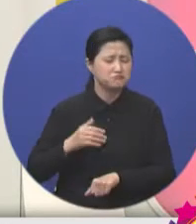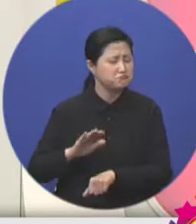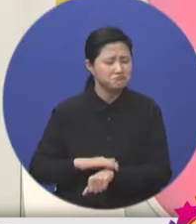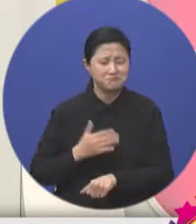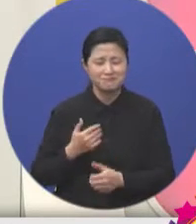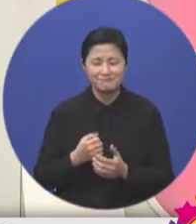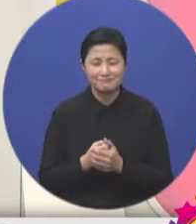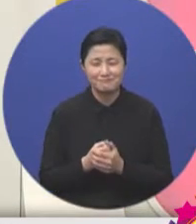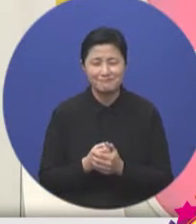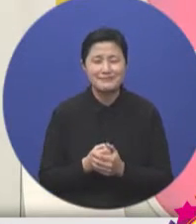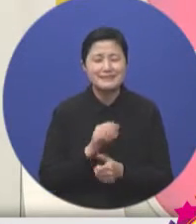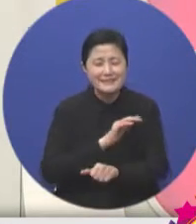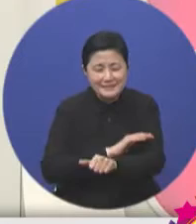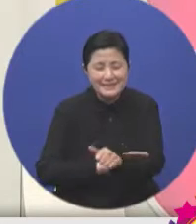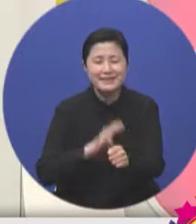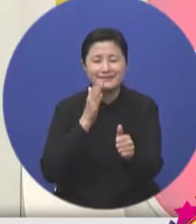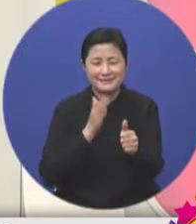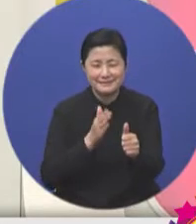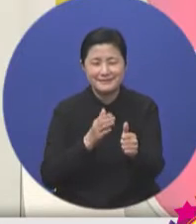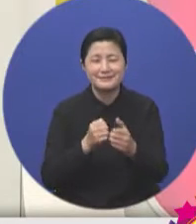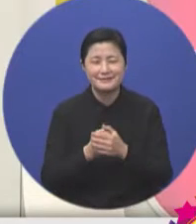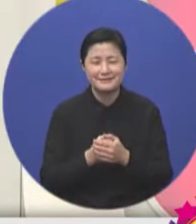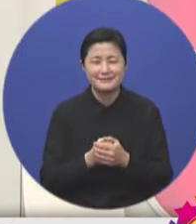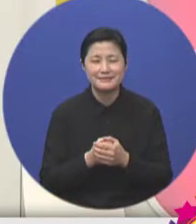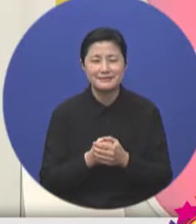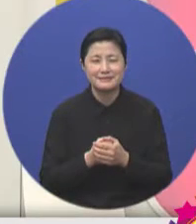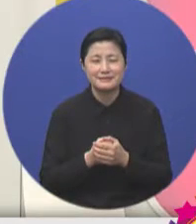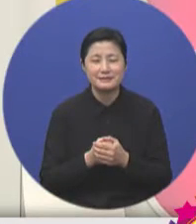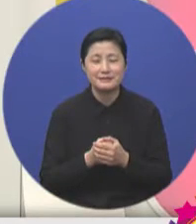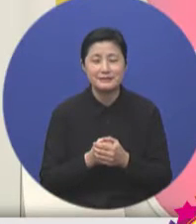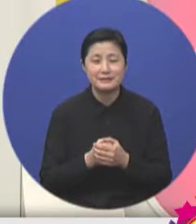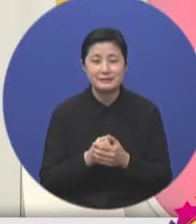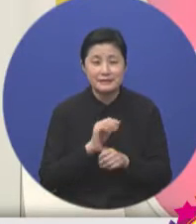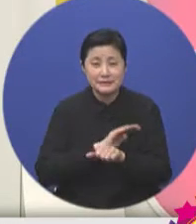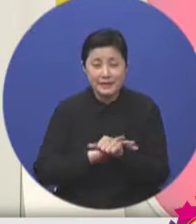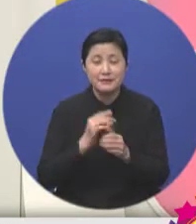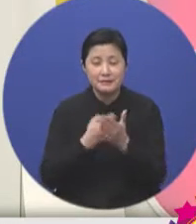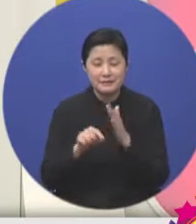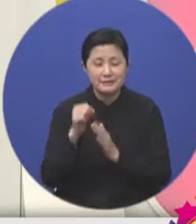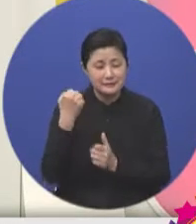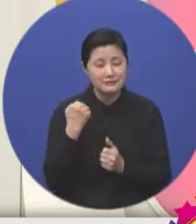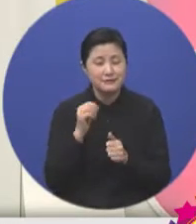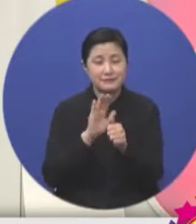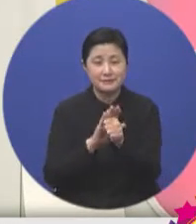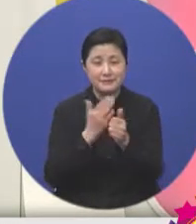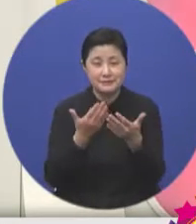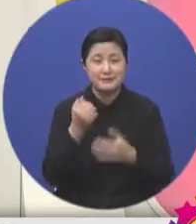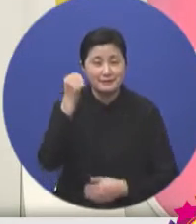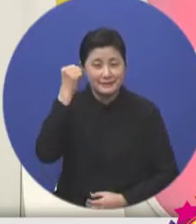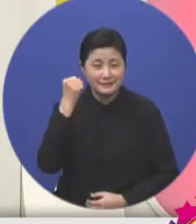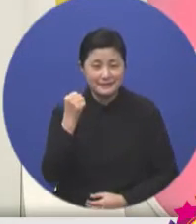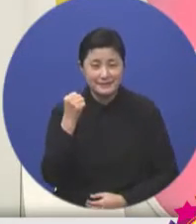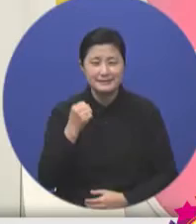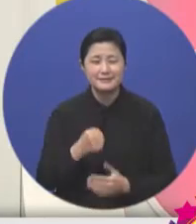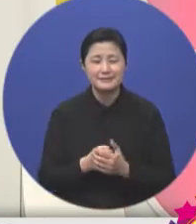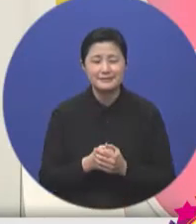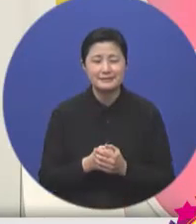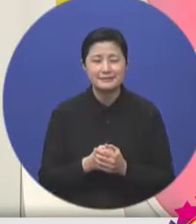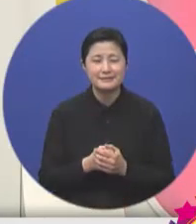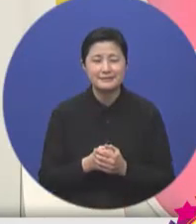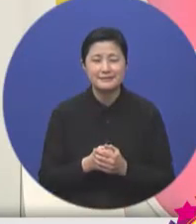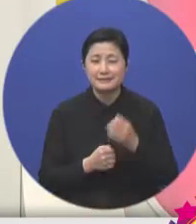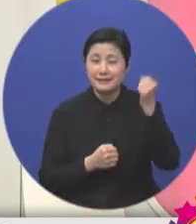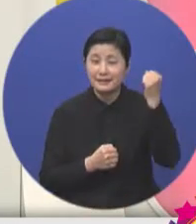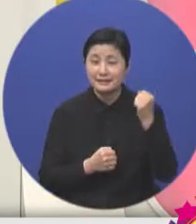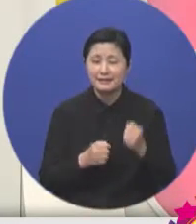불러요. 그래도 잘 아이. 불러주세요. 자 어머니 잘 불러주시라고 응원 한번 할까요? 어머니 네. 화이팅! 화이팅! 자